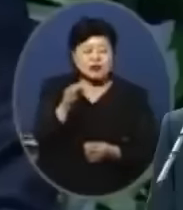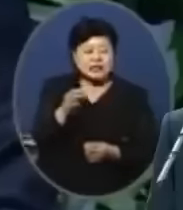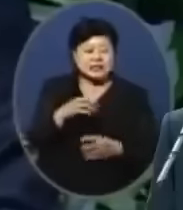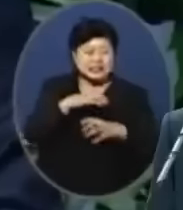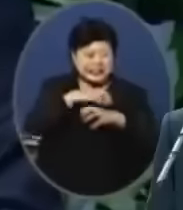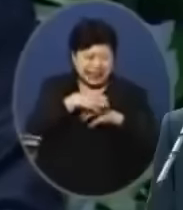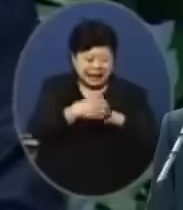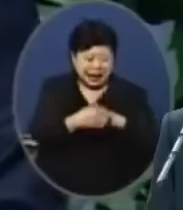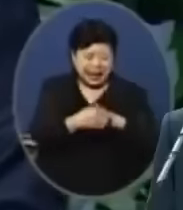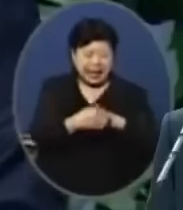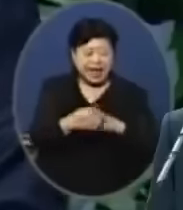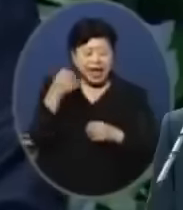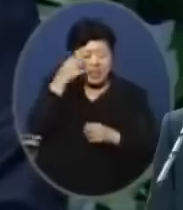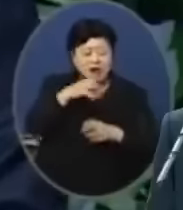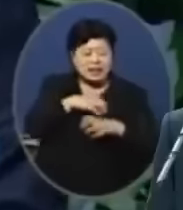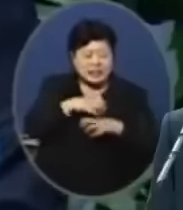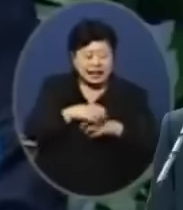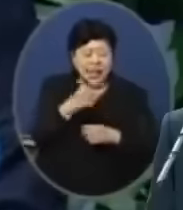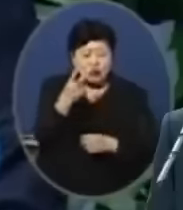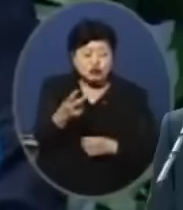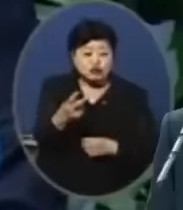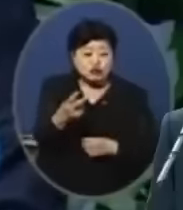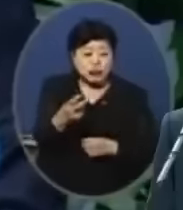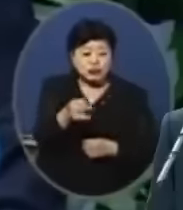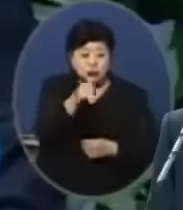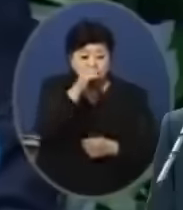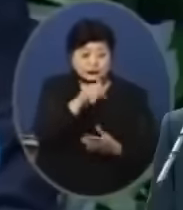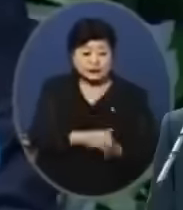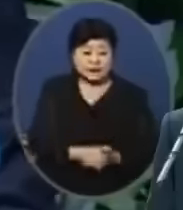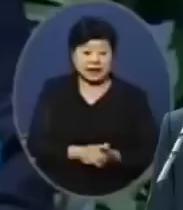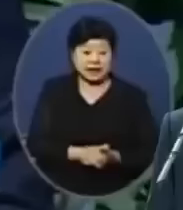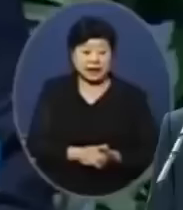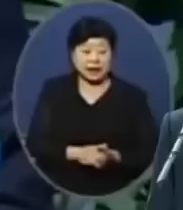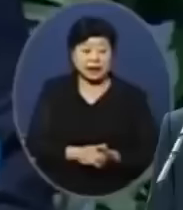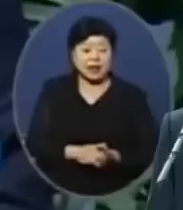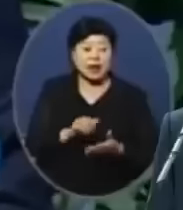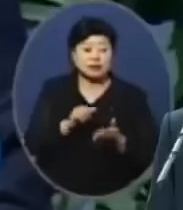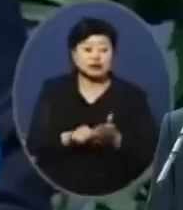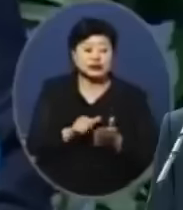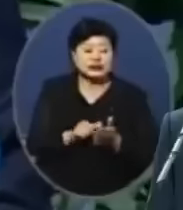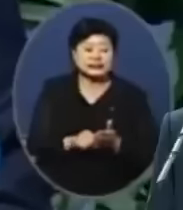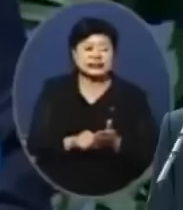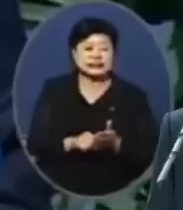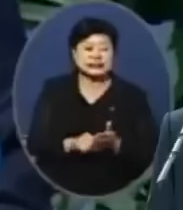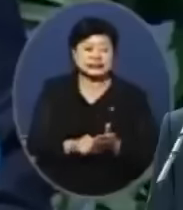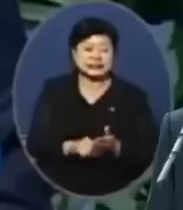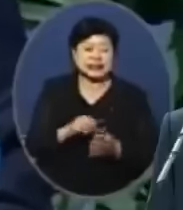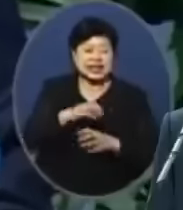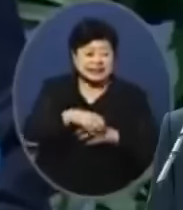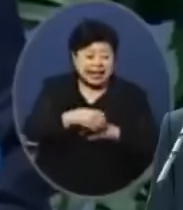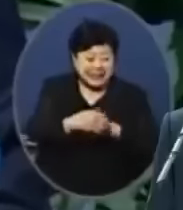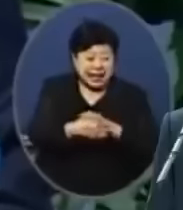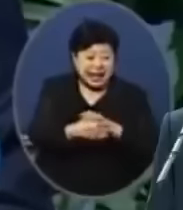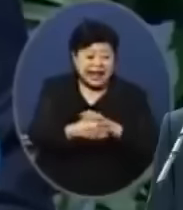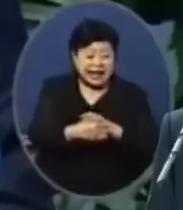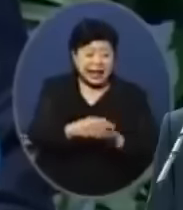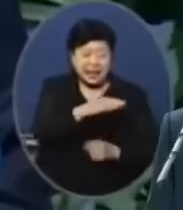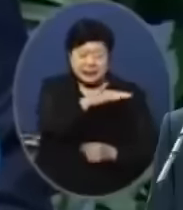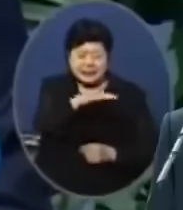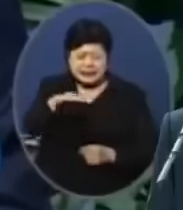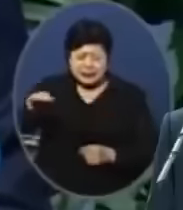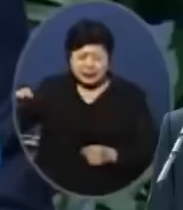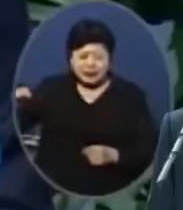세계와 영의 세계로 만들어져 있는 것입니다. 물질 세계는 기하학적으로 말하면